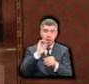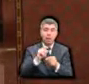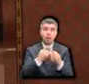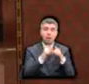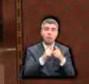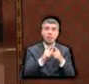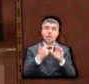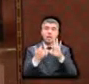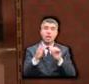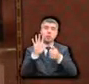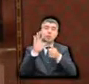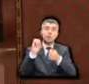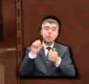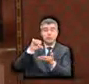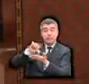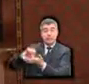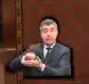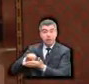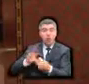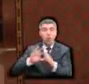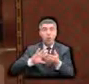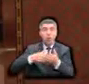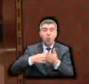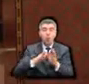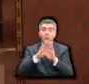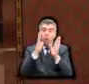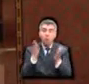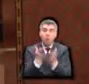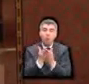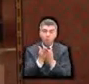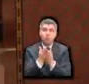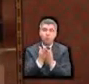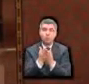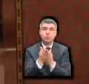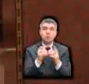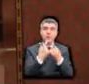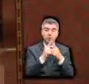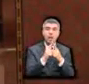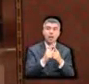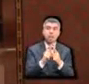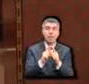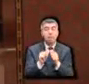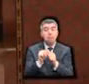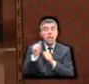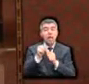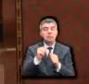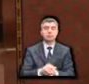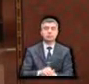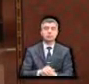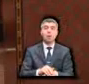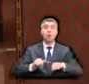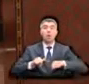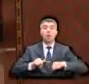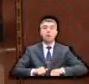دوار. هذه كلها مناطق بالأساس مناطق اللي هي بعيدة. احنا التزمنا في وزارة